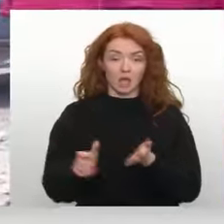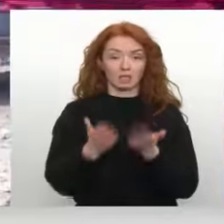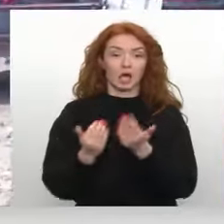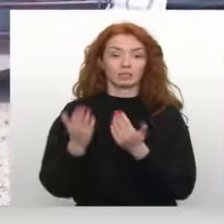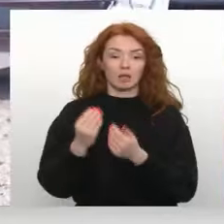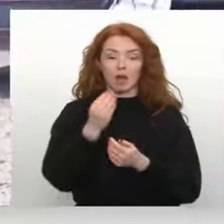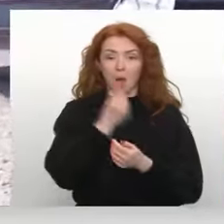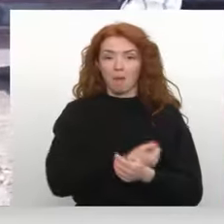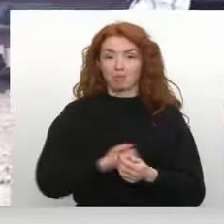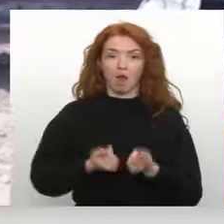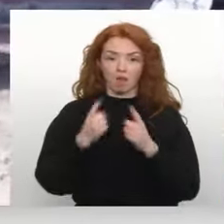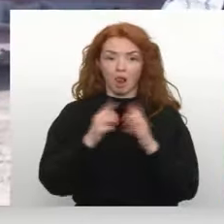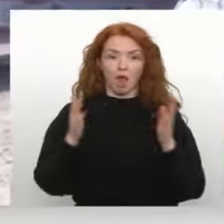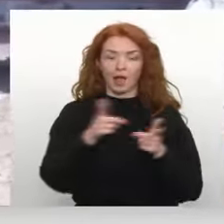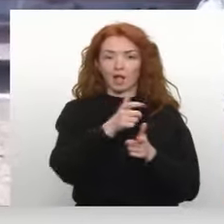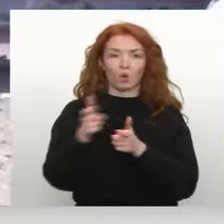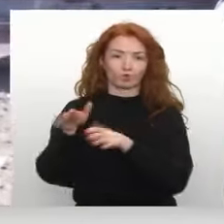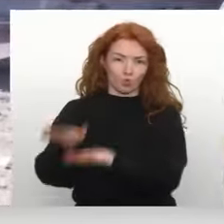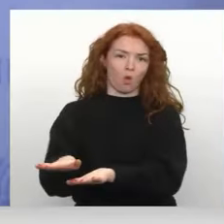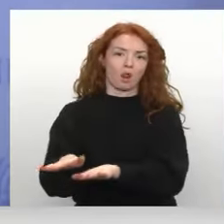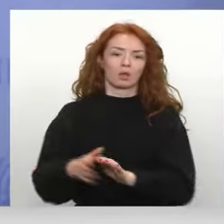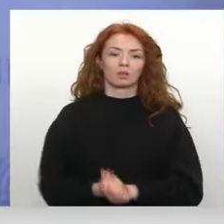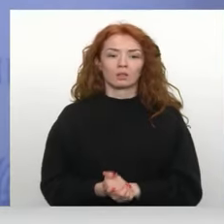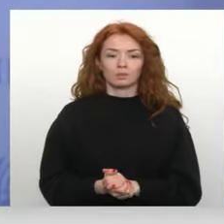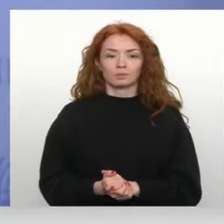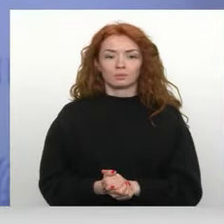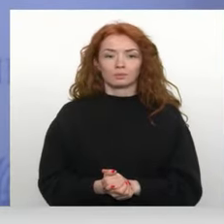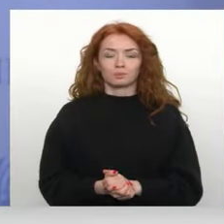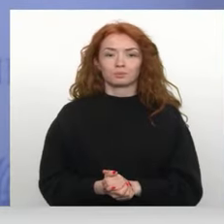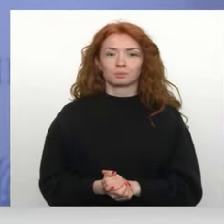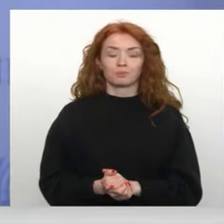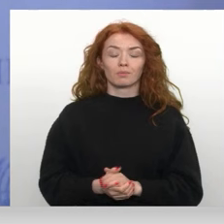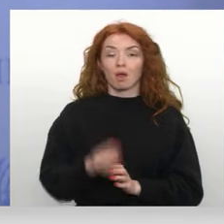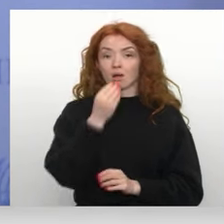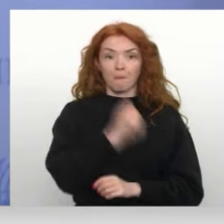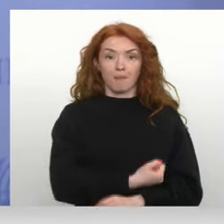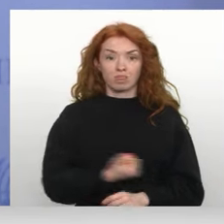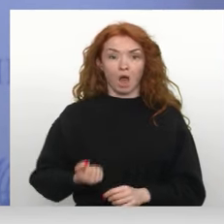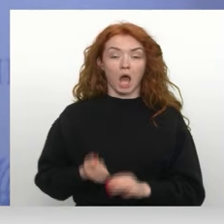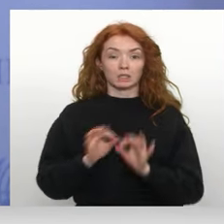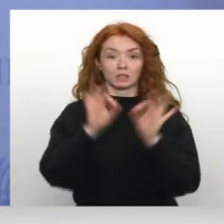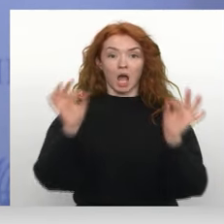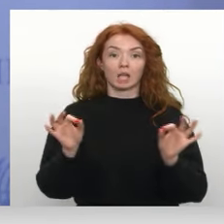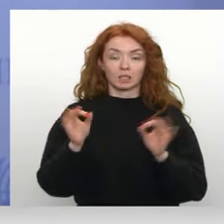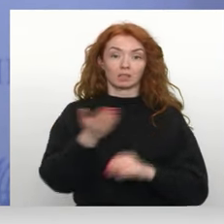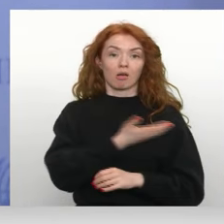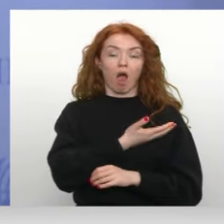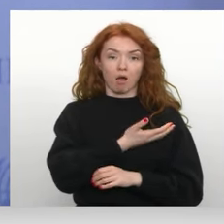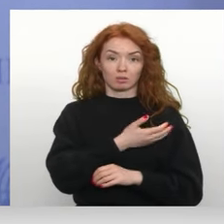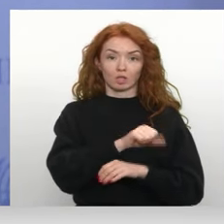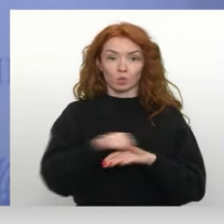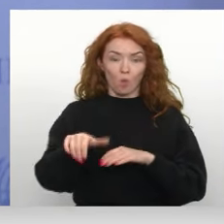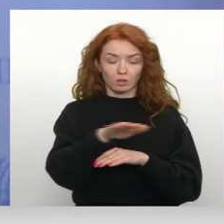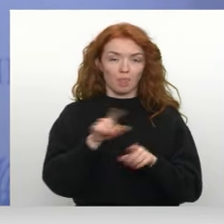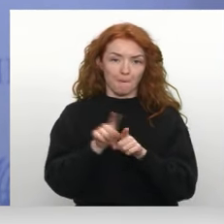ramadāna laikā ieročus nolikt lai gan ramadāns ir ir sācies gazā turpinās slepkavības